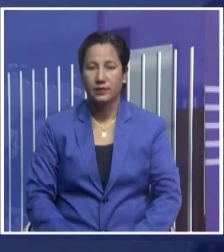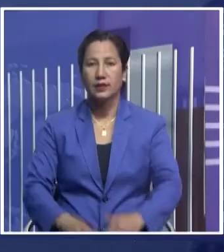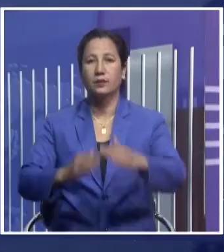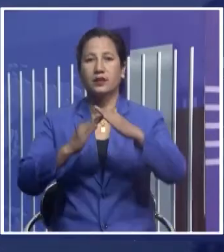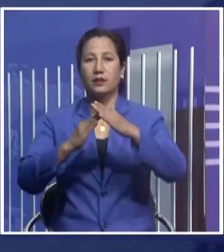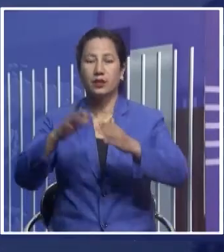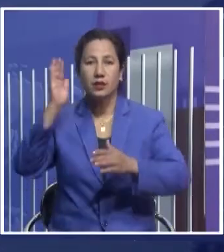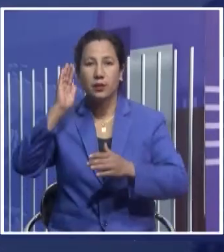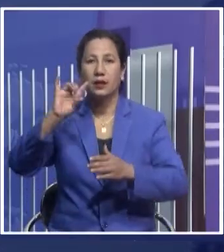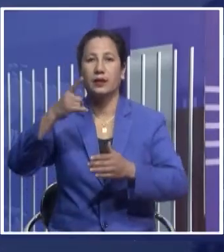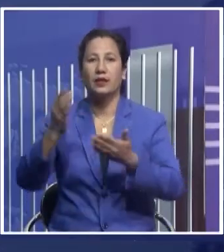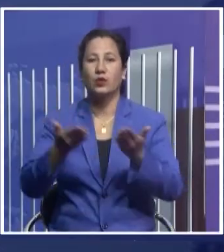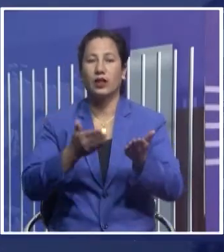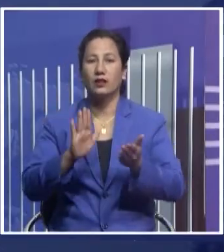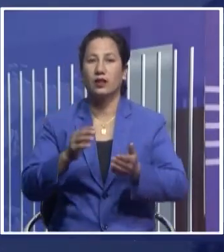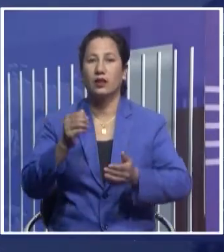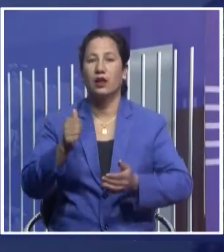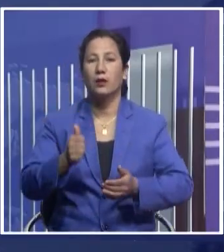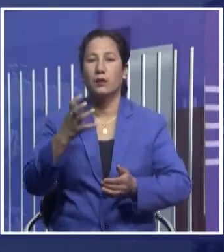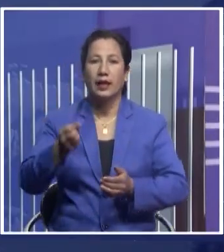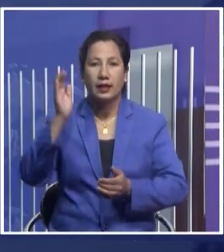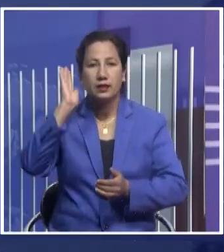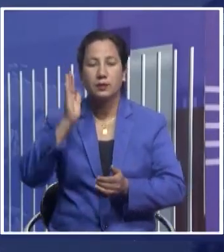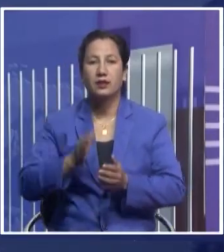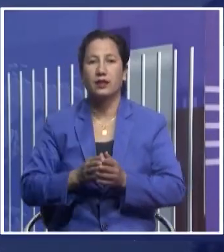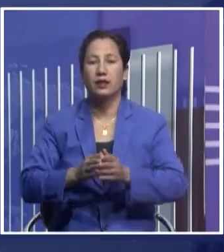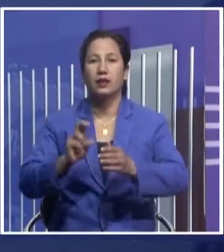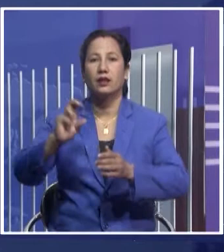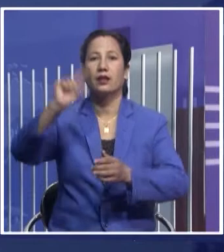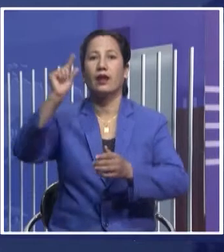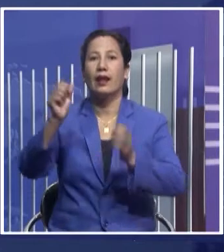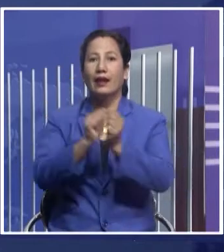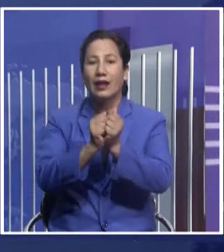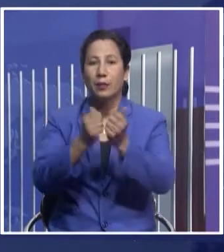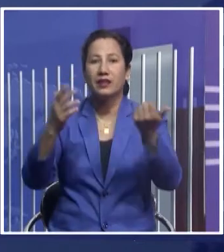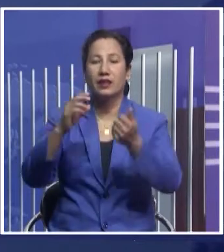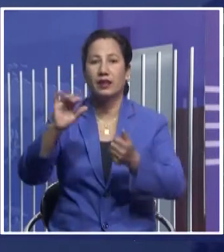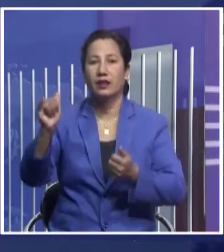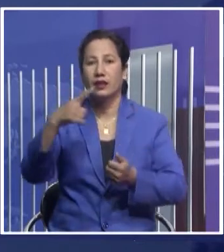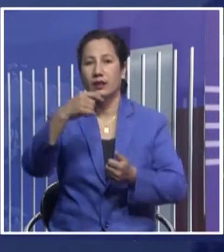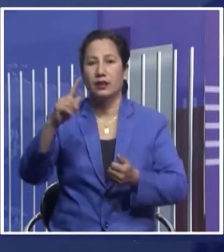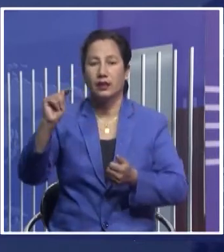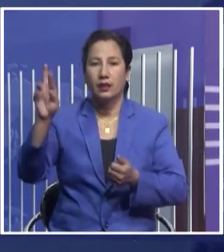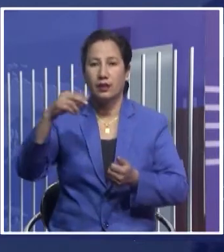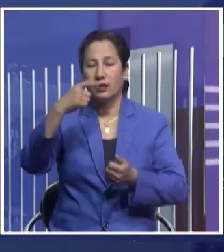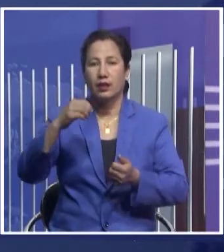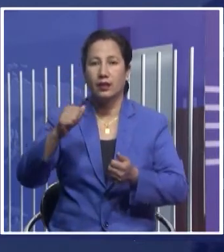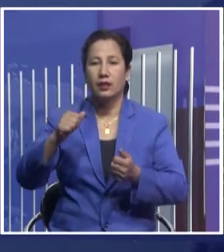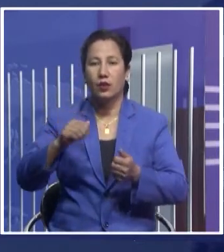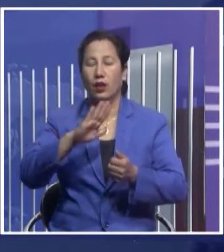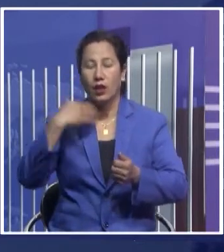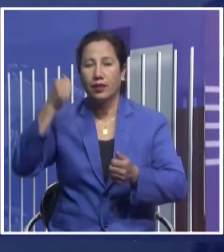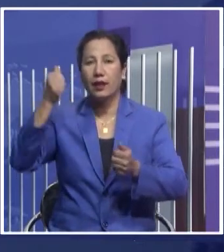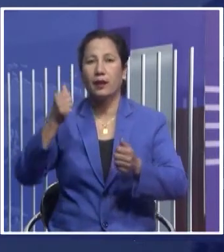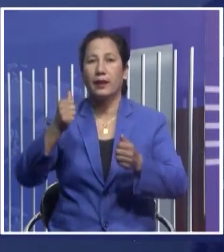विश्रामपछि समाचारमा पुनः स्वागत छ अब बाँकी समाचार दैलेखका पत्रकार डेकेन्द्र राज थापाको हत्यामा संलग्न मुख्य